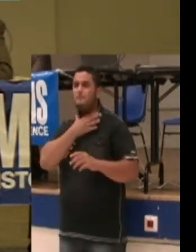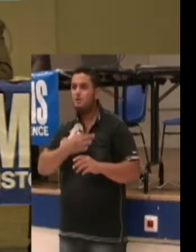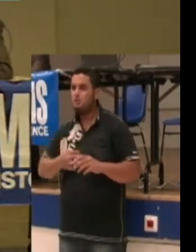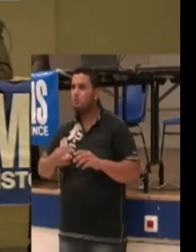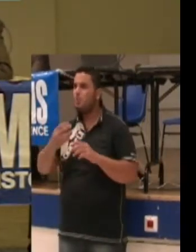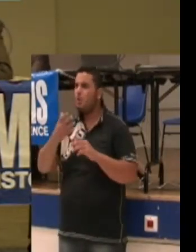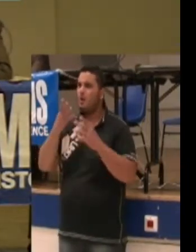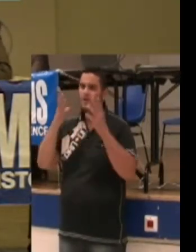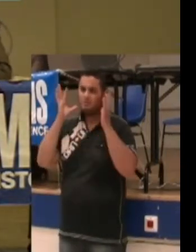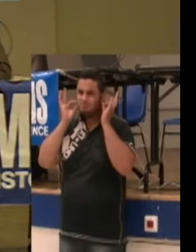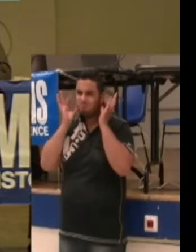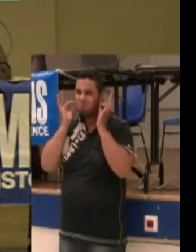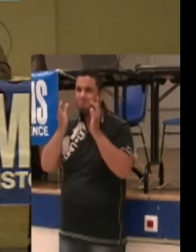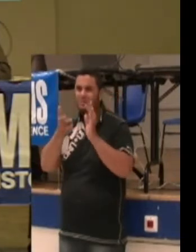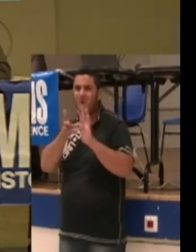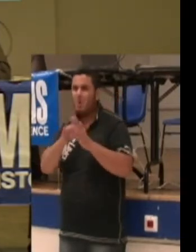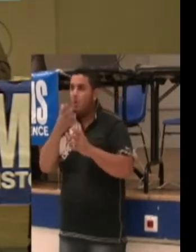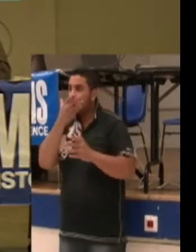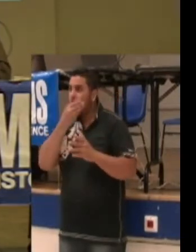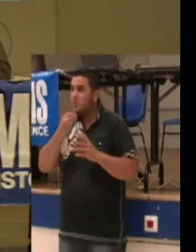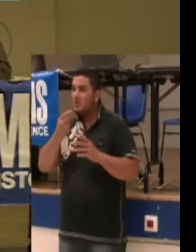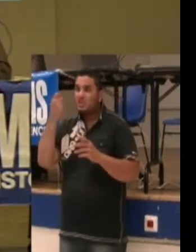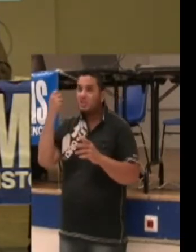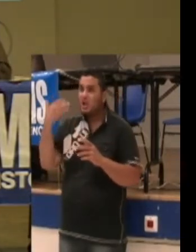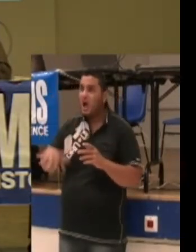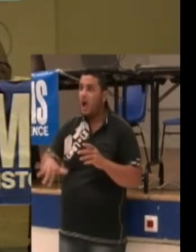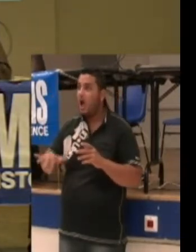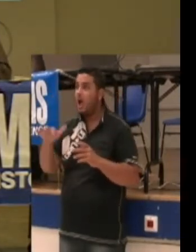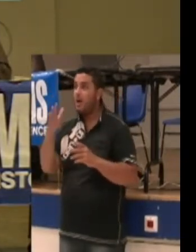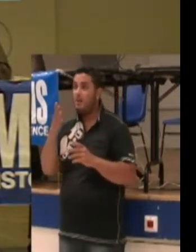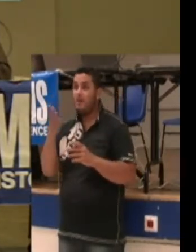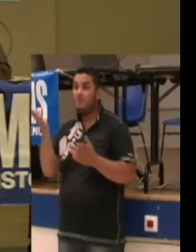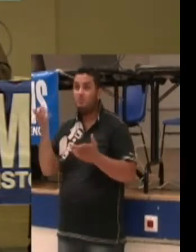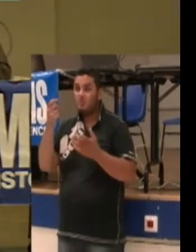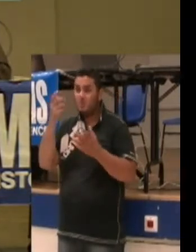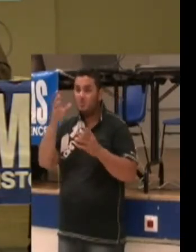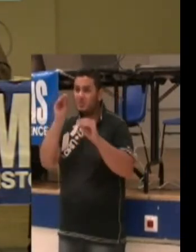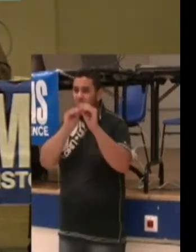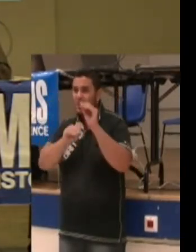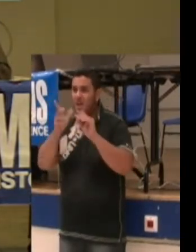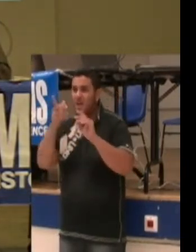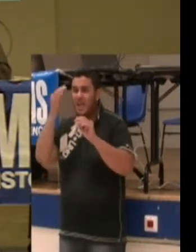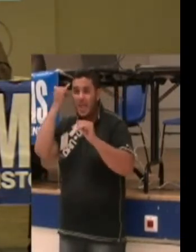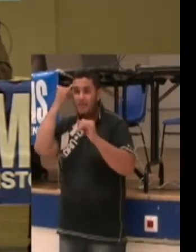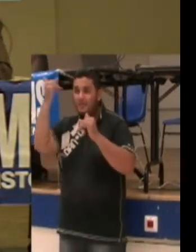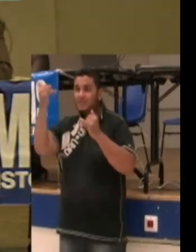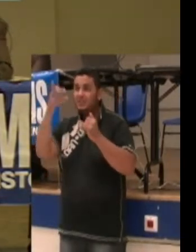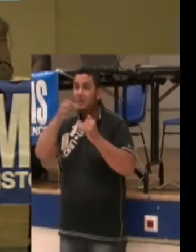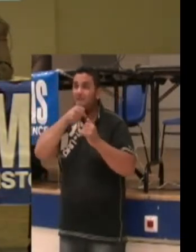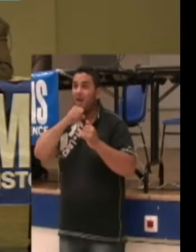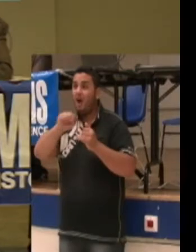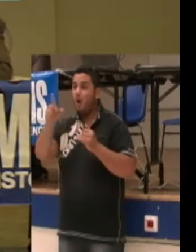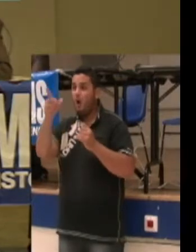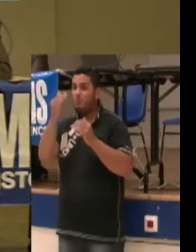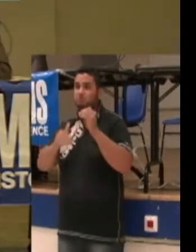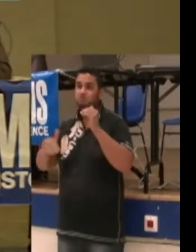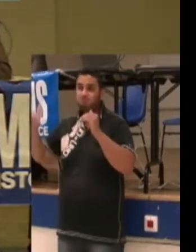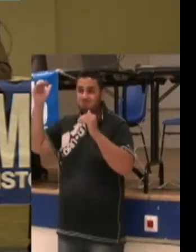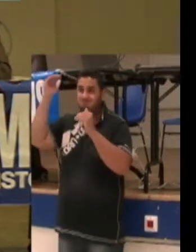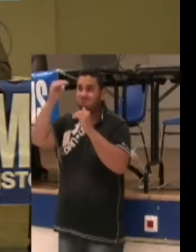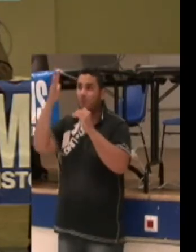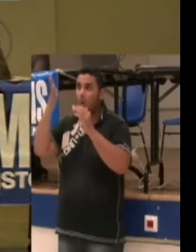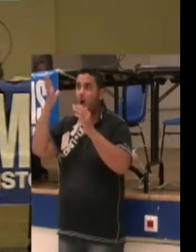ils agissaient à l'intérieur. Chose qu'on ne peut pas faire aujourd'hui. Et vous imaginez à quel stade, à quel point ils ont